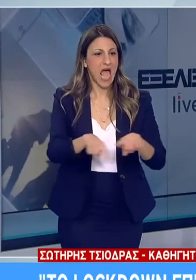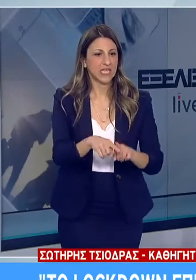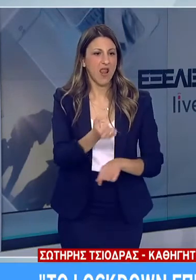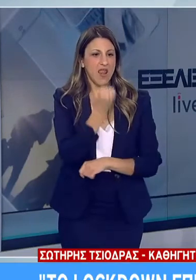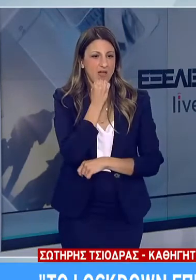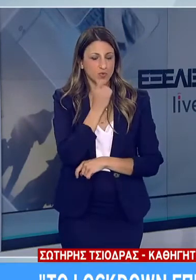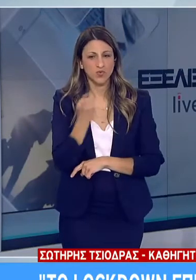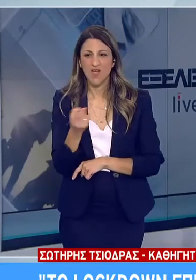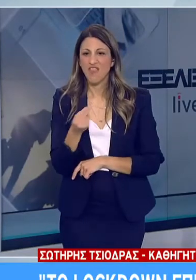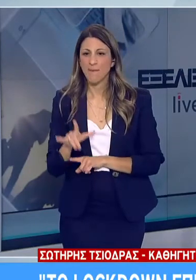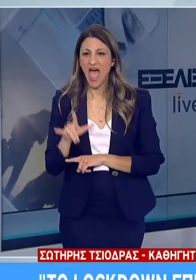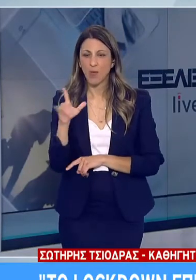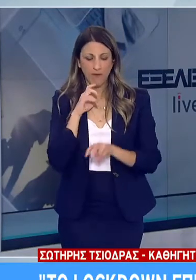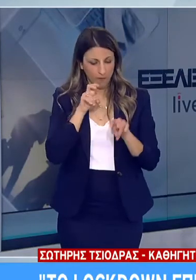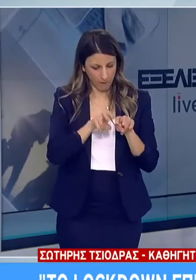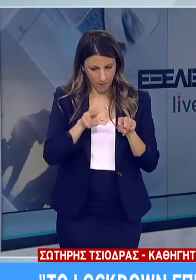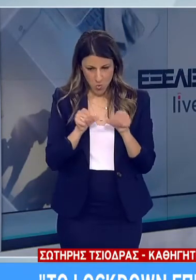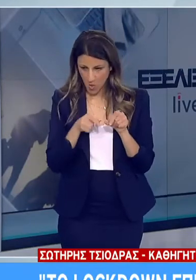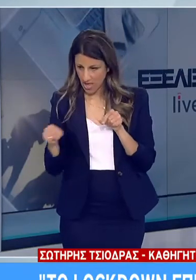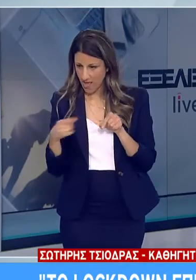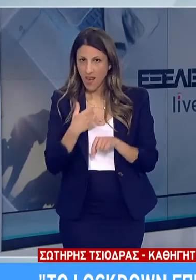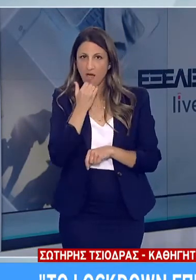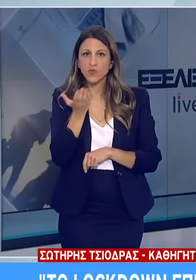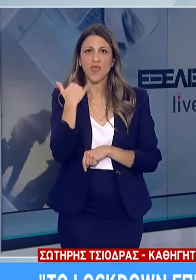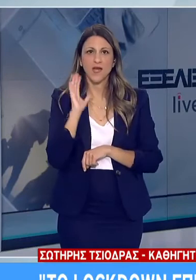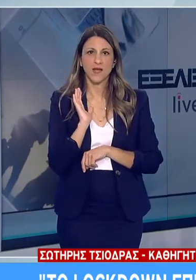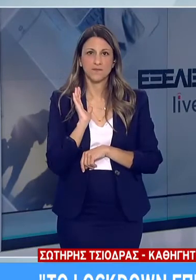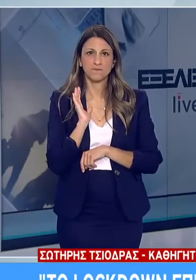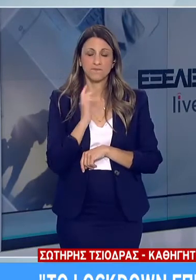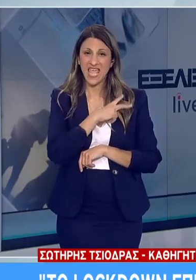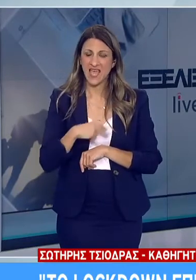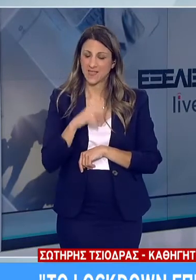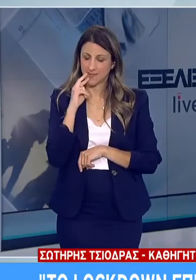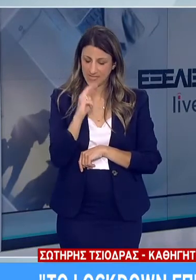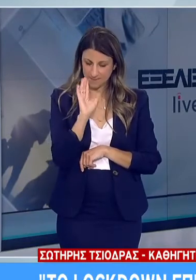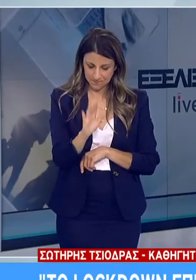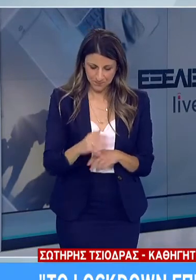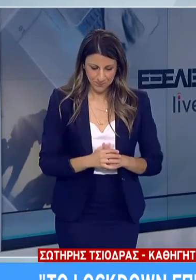Αγγίζει λιγάκι το θέμα που μιλήσαμε, για το οποίο μιλήσαμε προηγουμένως και νομίζω αγγίζει και πρακτικά θέματα